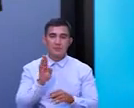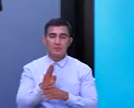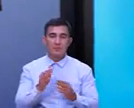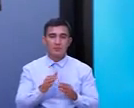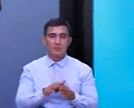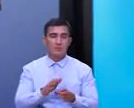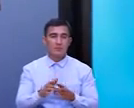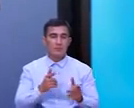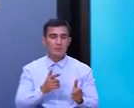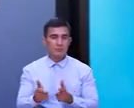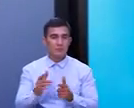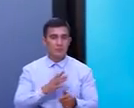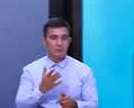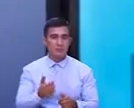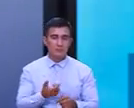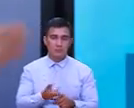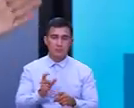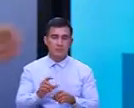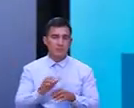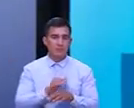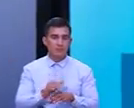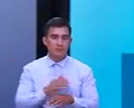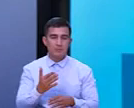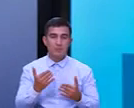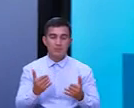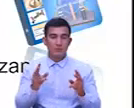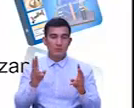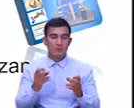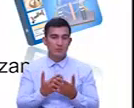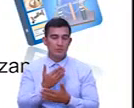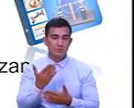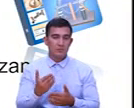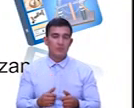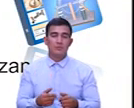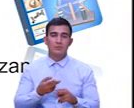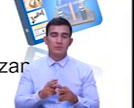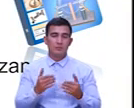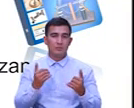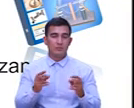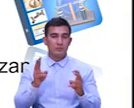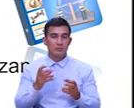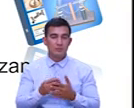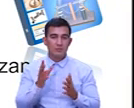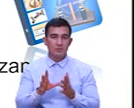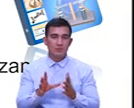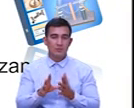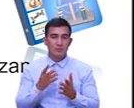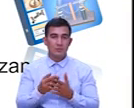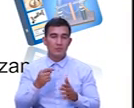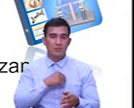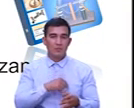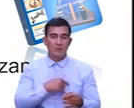bajarib oldingizmi? Barakalla. Demak, bugungi mavzuni yozib olamiz. Bugungi mavzuyimiz zaryadlarning o'zaro